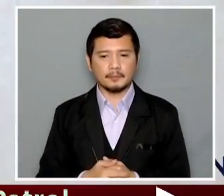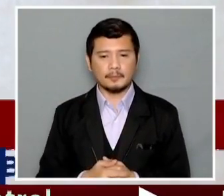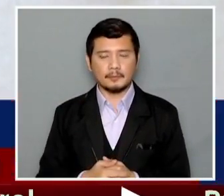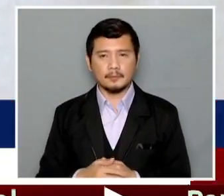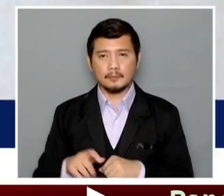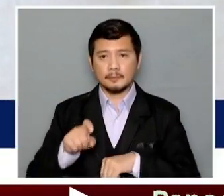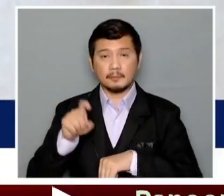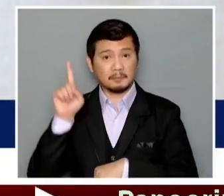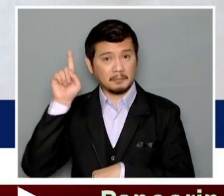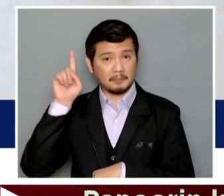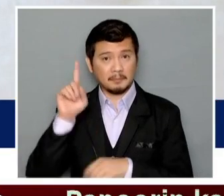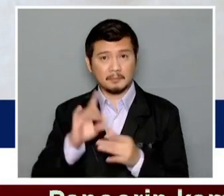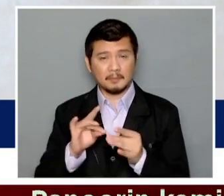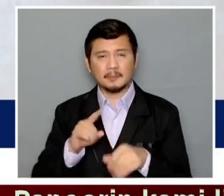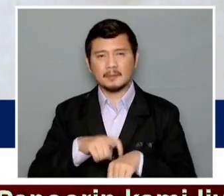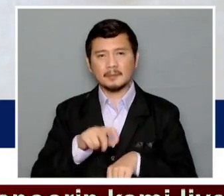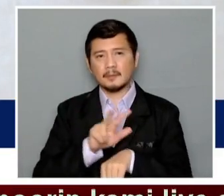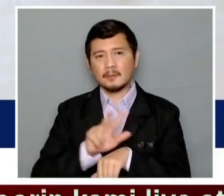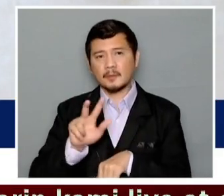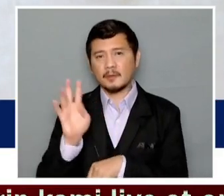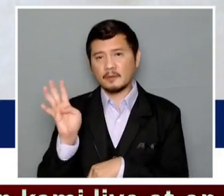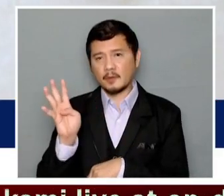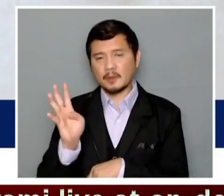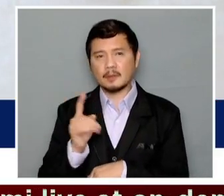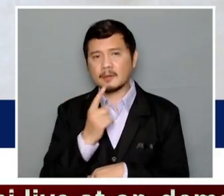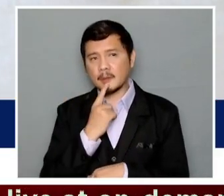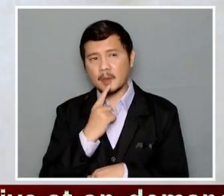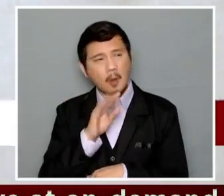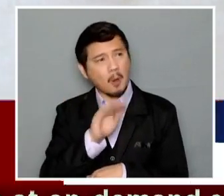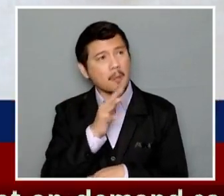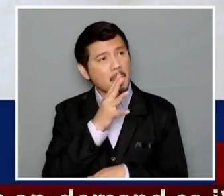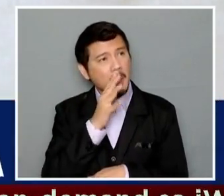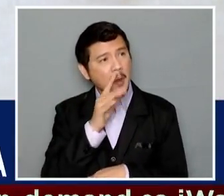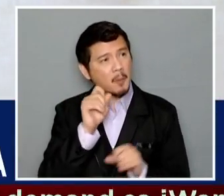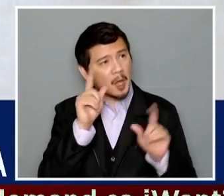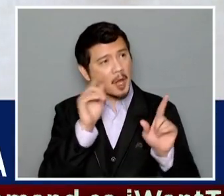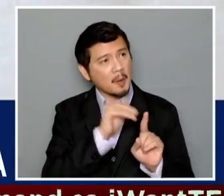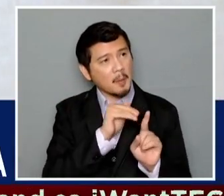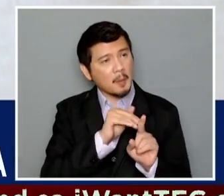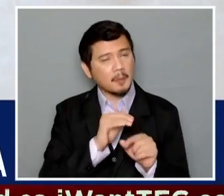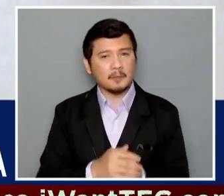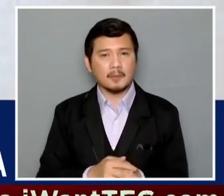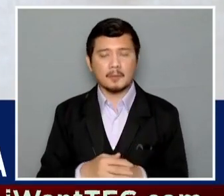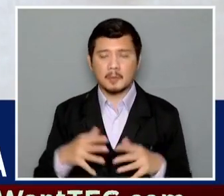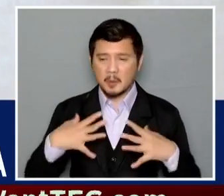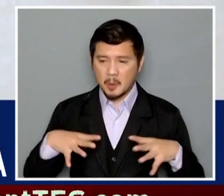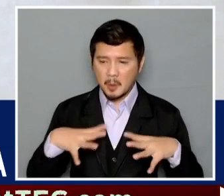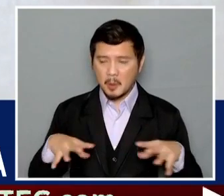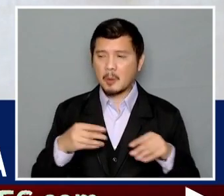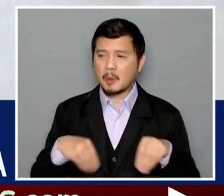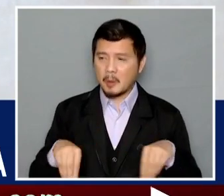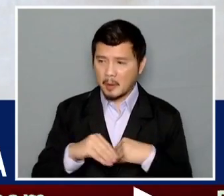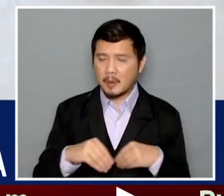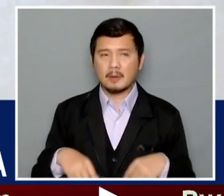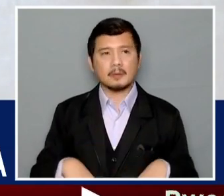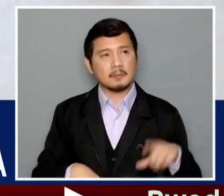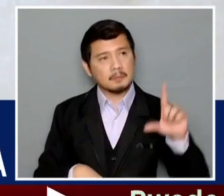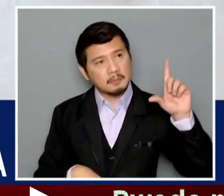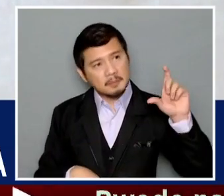3:40. Oh, mama, gising ka na. Hindi ka na, alis na tayo. Oh, naka-get up ka na. Oh, sige. Oh, picture mo na